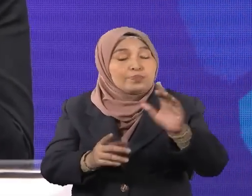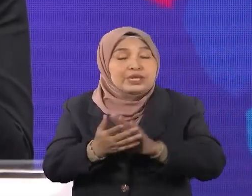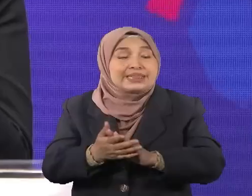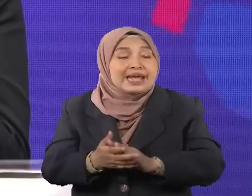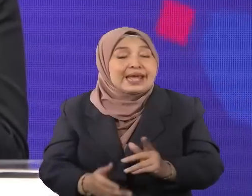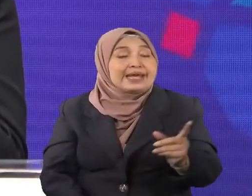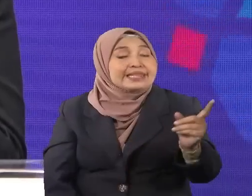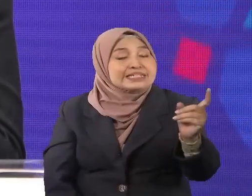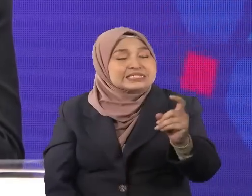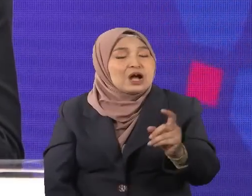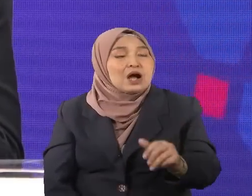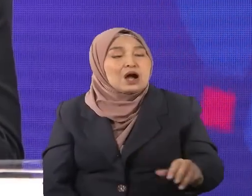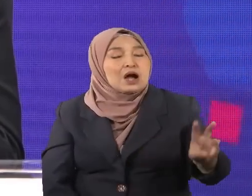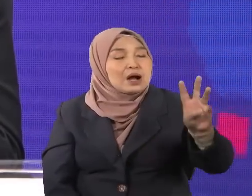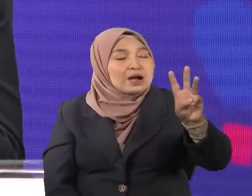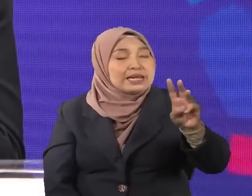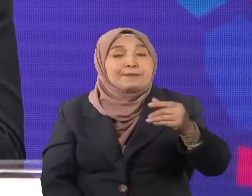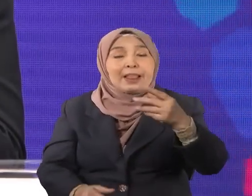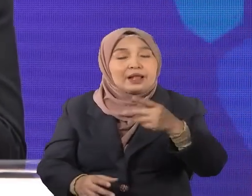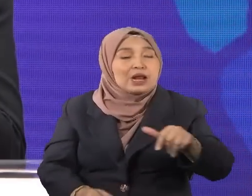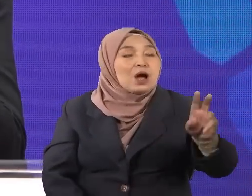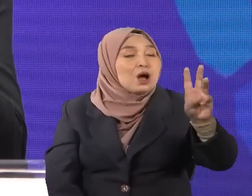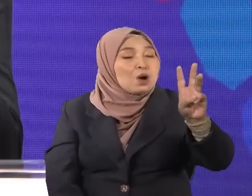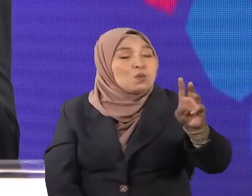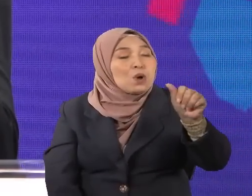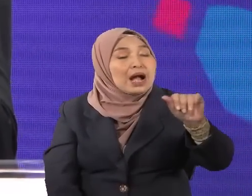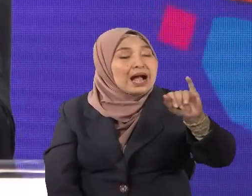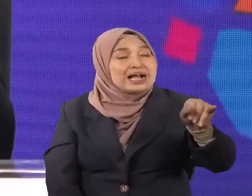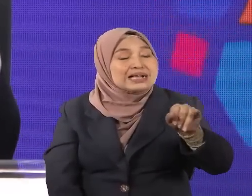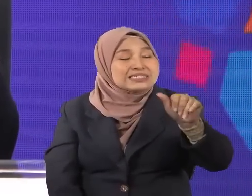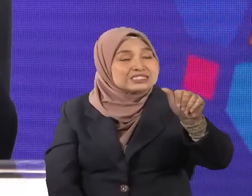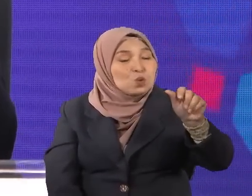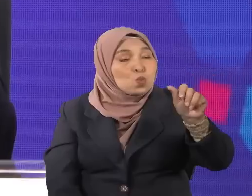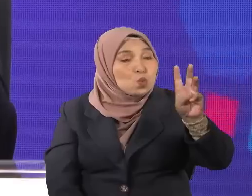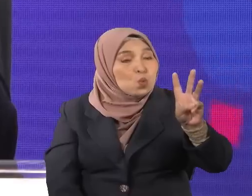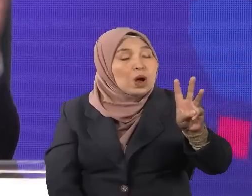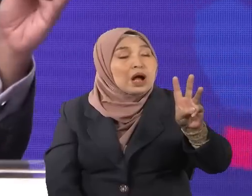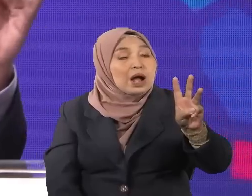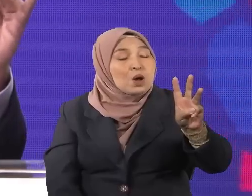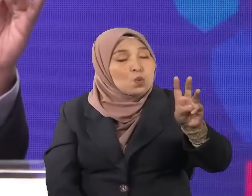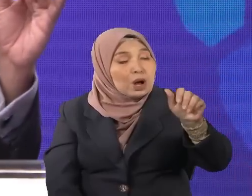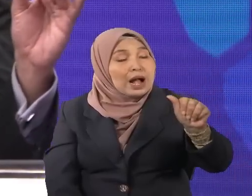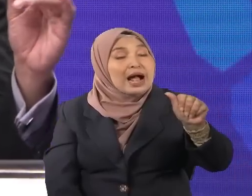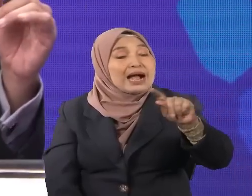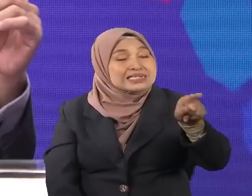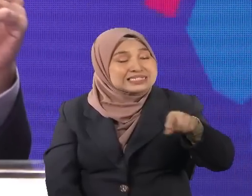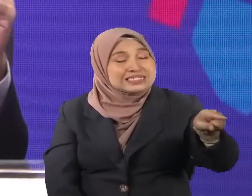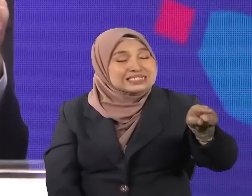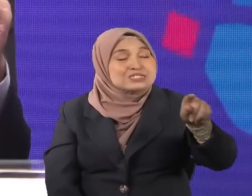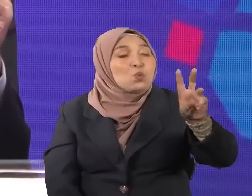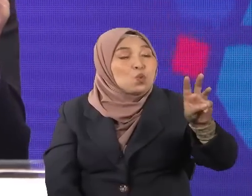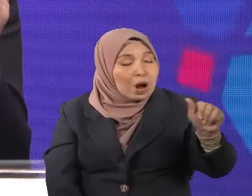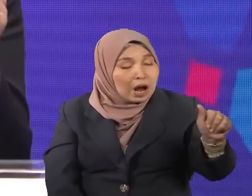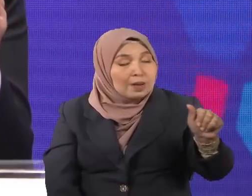dia melerik. Wa azu wa azu. Pastunya tak boleh melerik kat situ. Jangan wa azu, wa azwa. Cuba